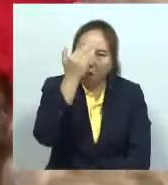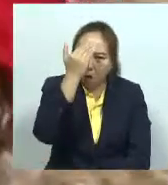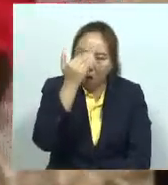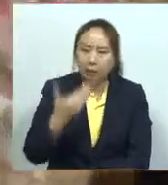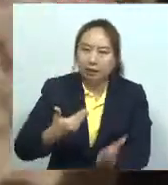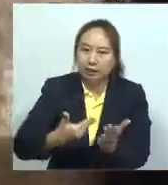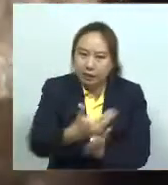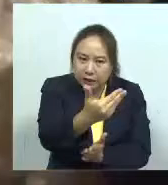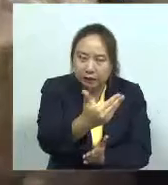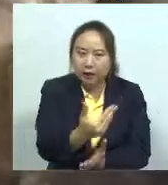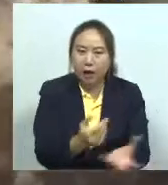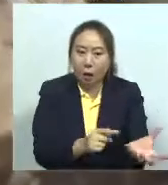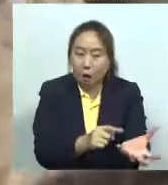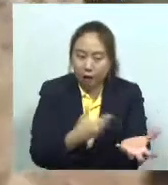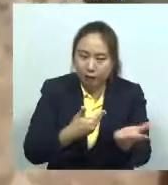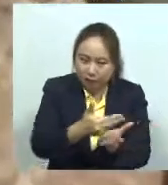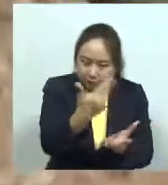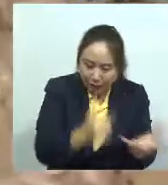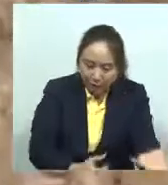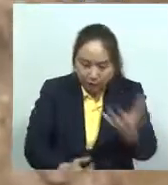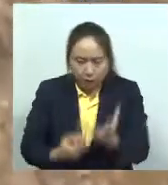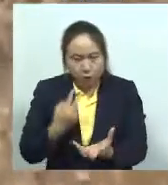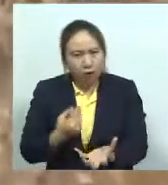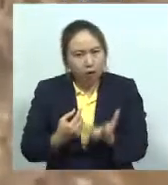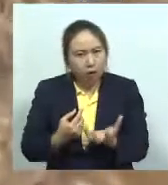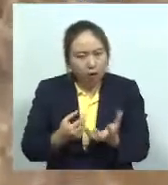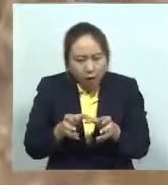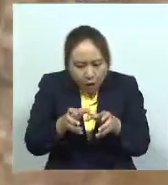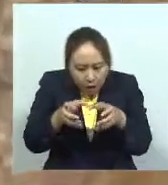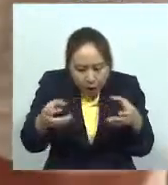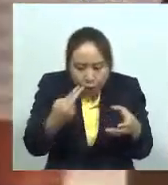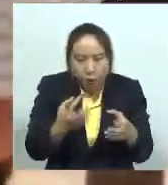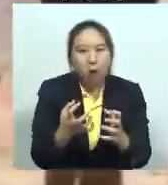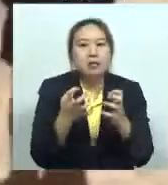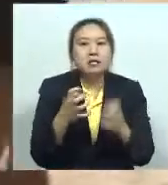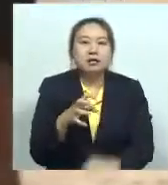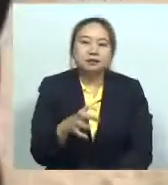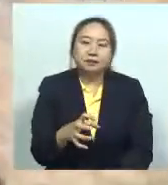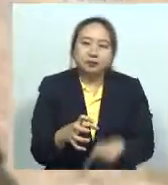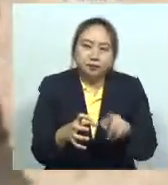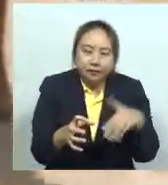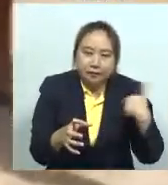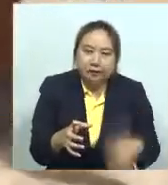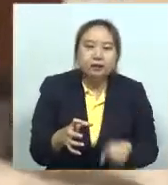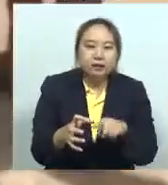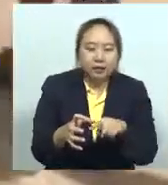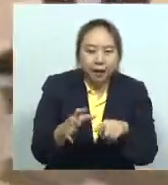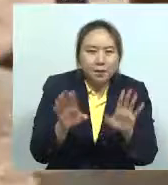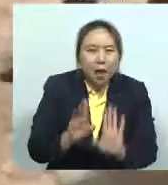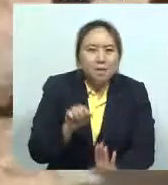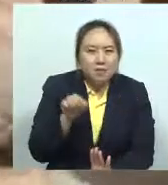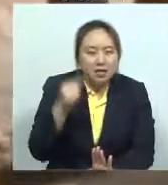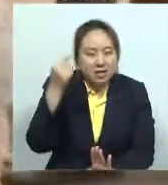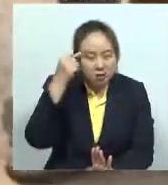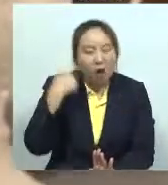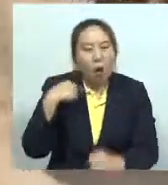ารับซื้อยางก้อนถ้วยมาแล้วก็มีการมายัดไส้ด้วยก้อนหินแบบนี้แล้วก็มีการตั้งข้อสังเกตด้วยนะคะว่าลักษณะแบบนี้น่าจะถู